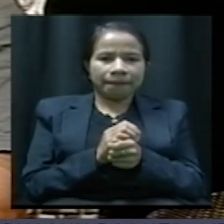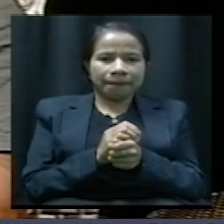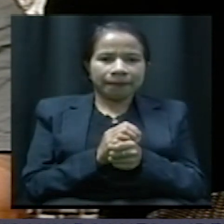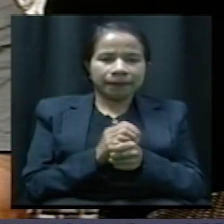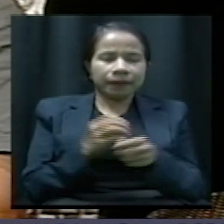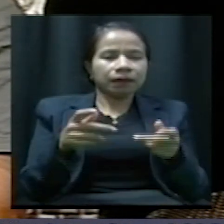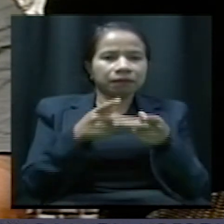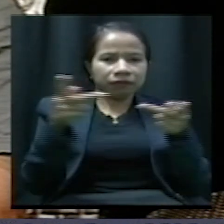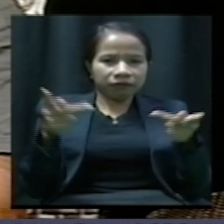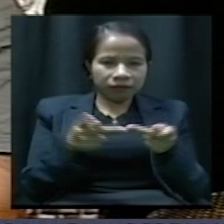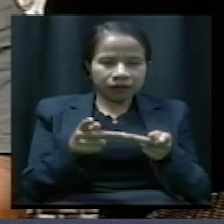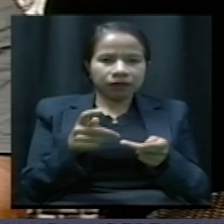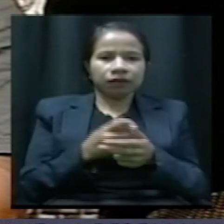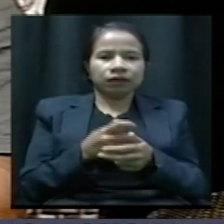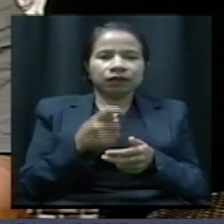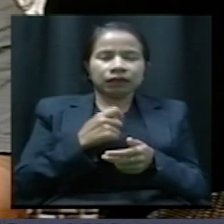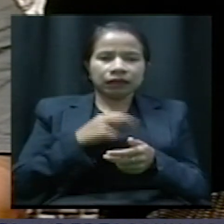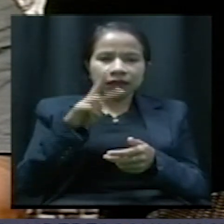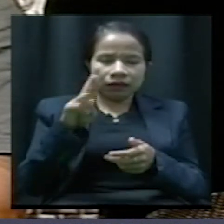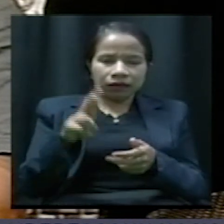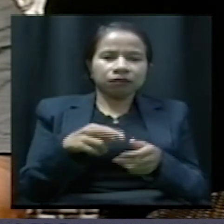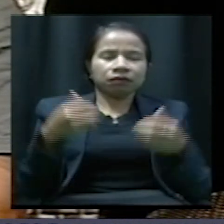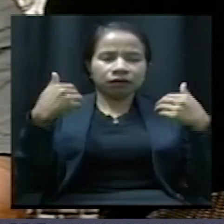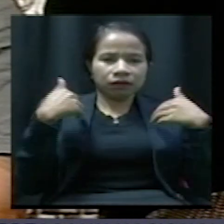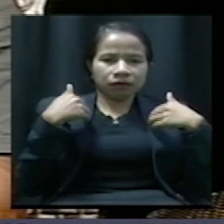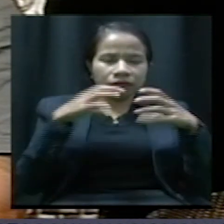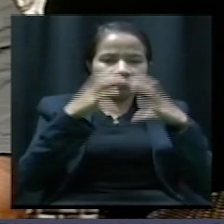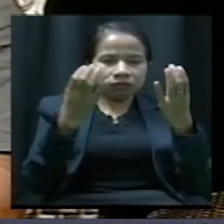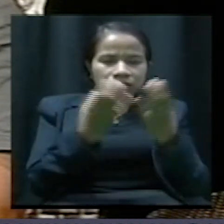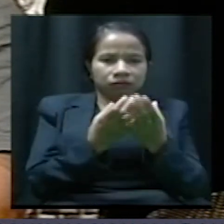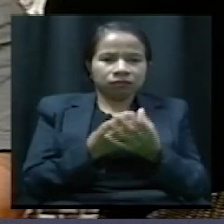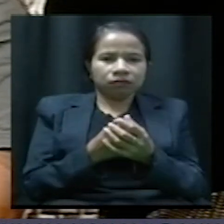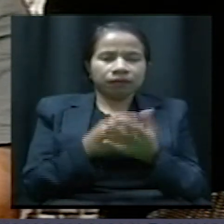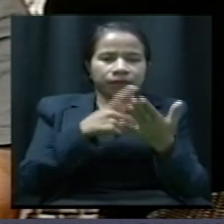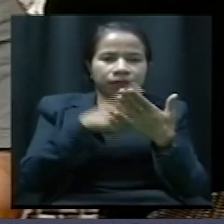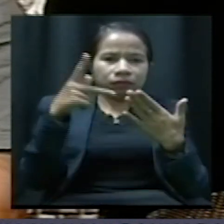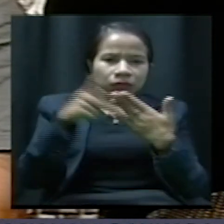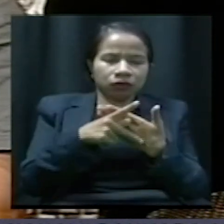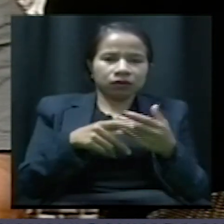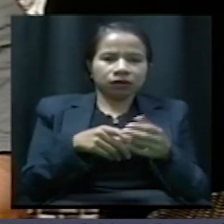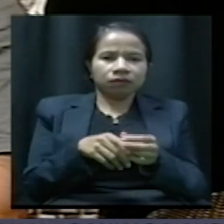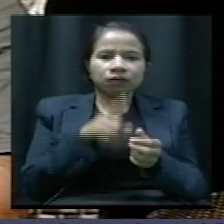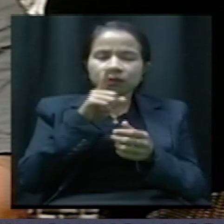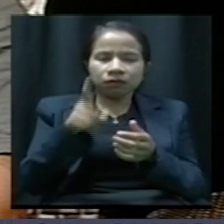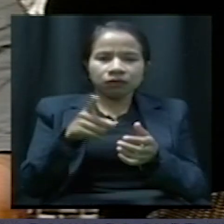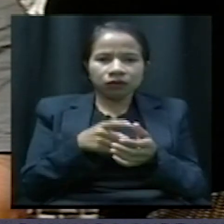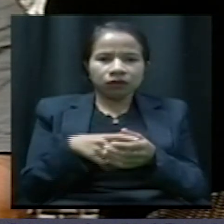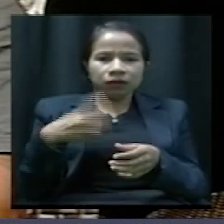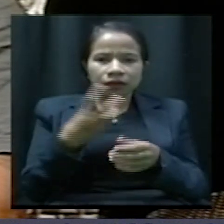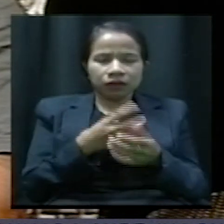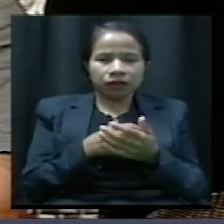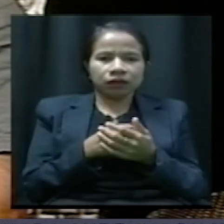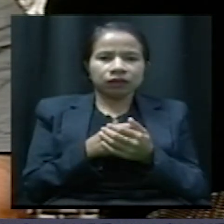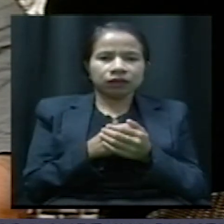idane centro pria hela condições liu si programa detectives neve ite